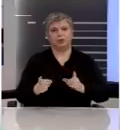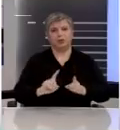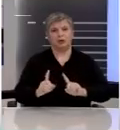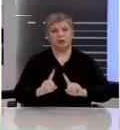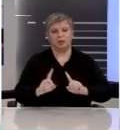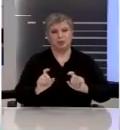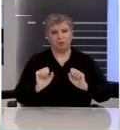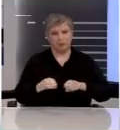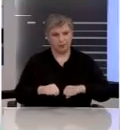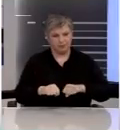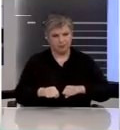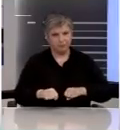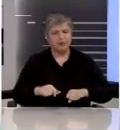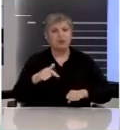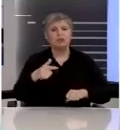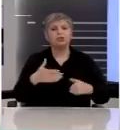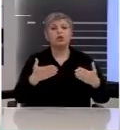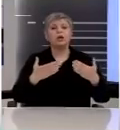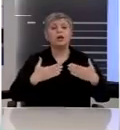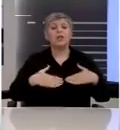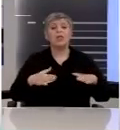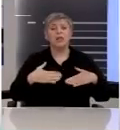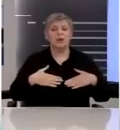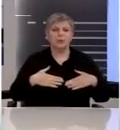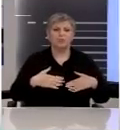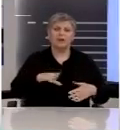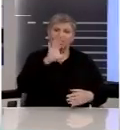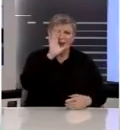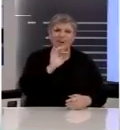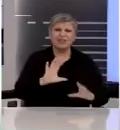Δεν θα το έκανα ποτέ αυτό. Είμαι υποχρεωμένος όμως να το κάνω.